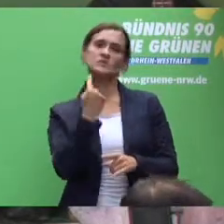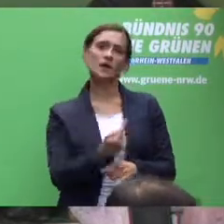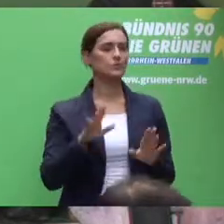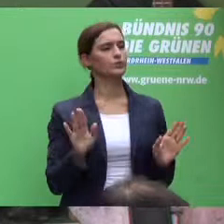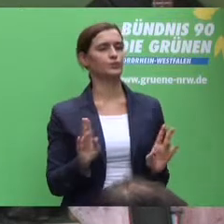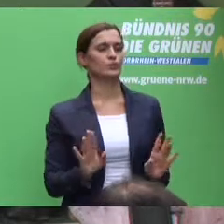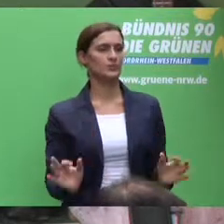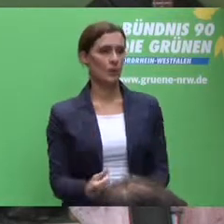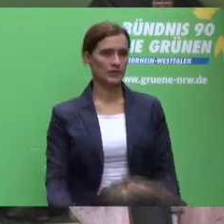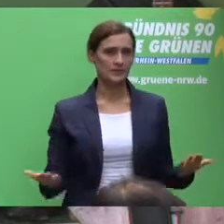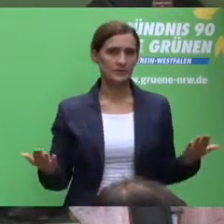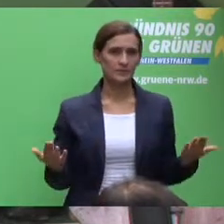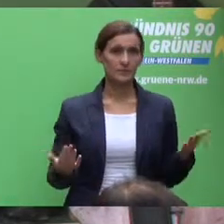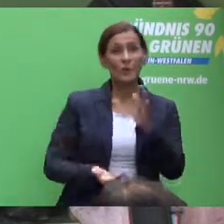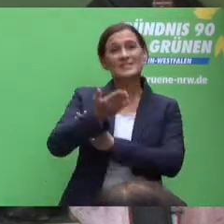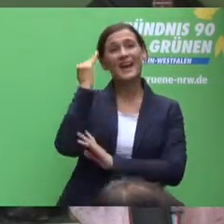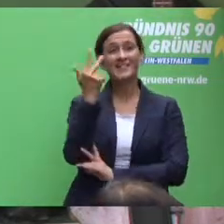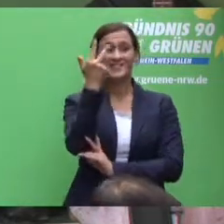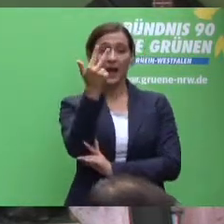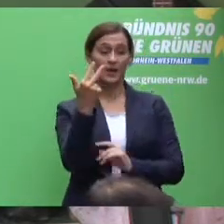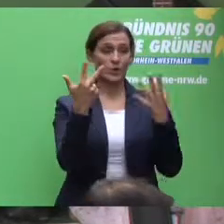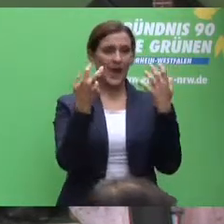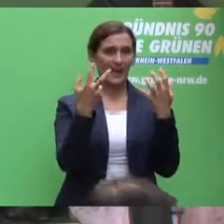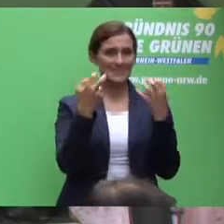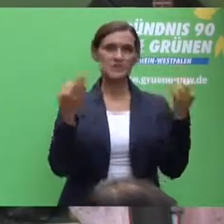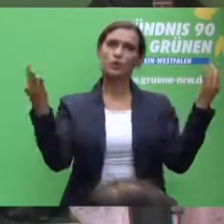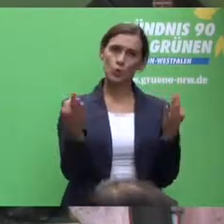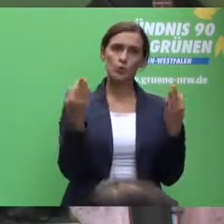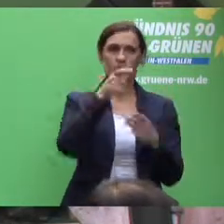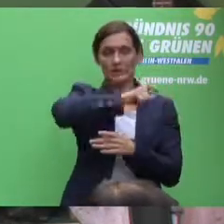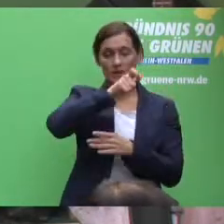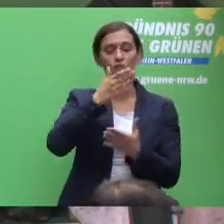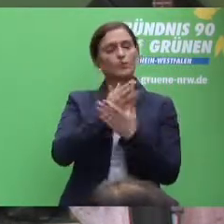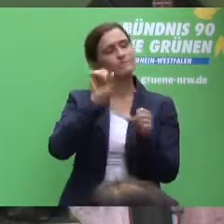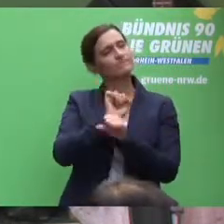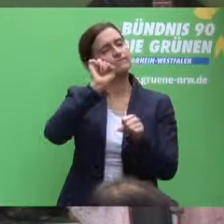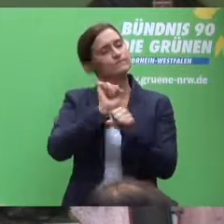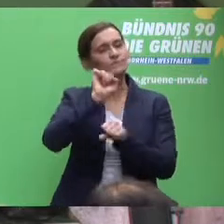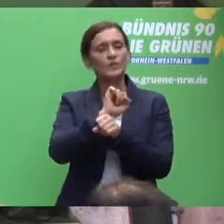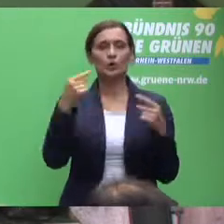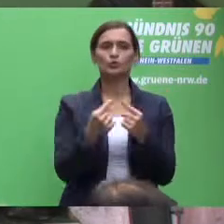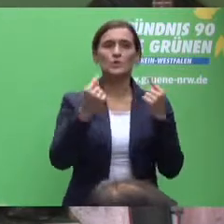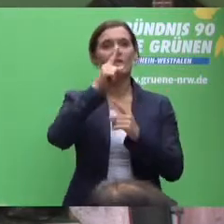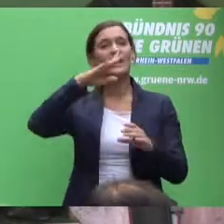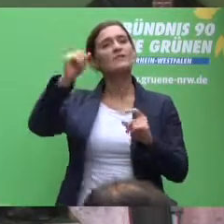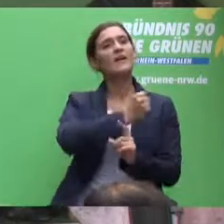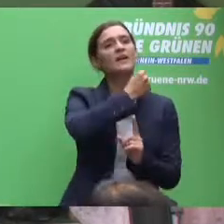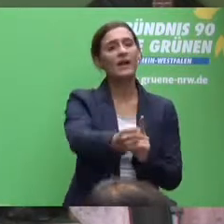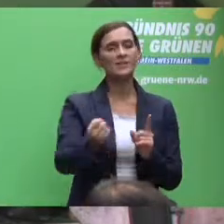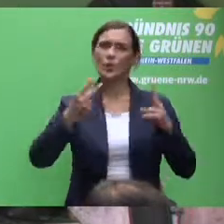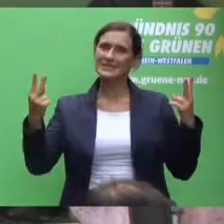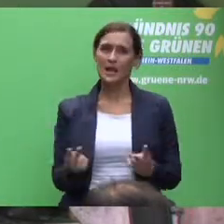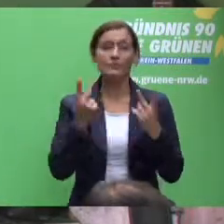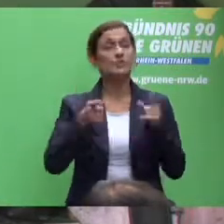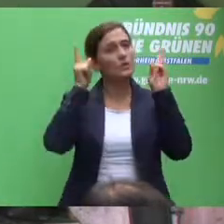Und seit 83 haben Grüne dafür gestritten, dass jede Vergewaltigung als